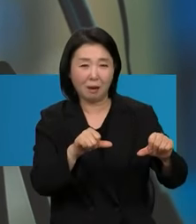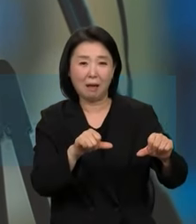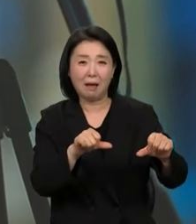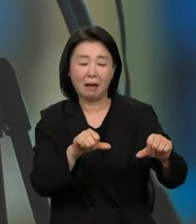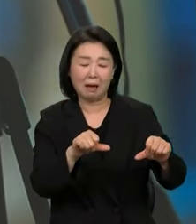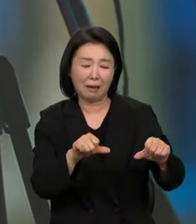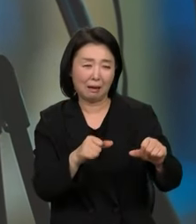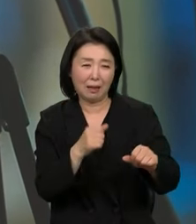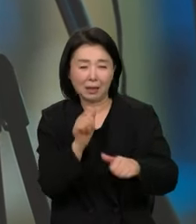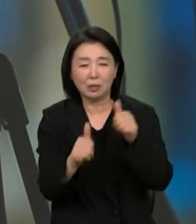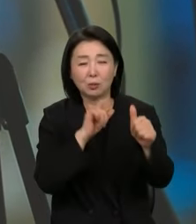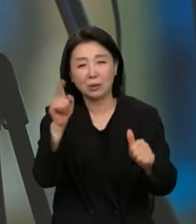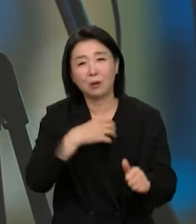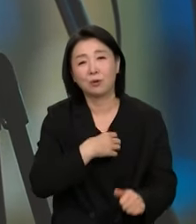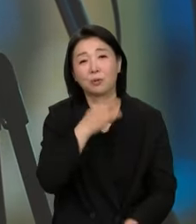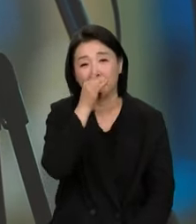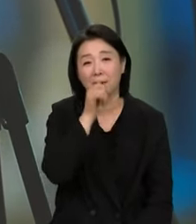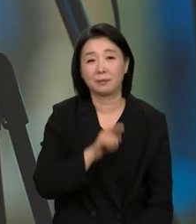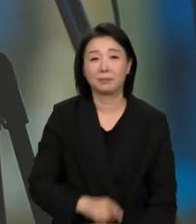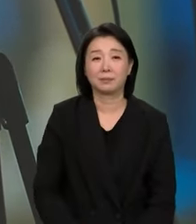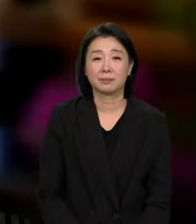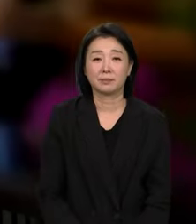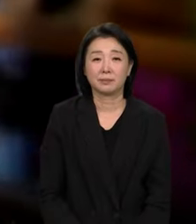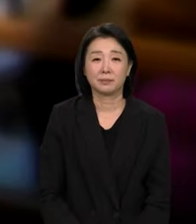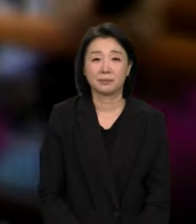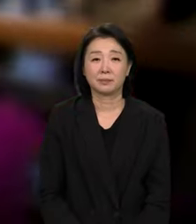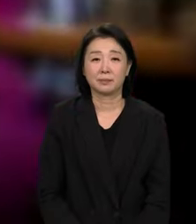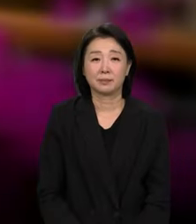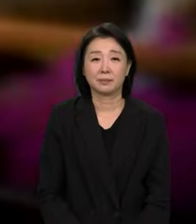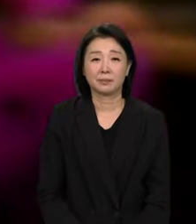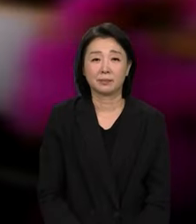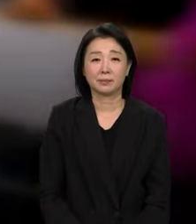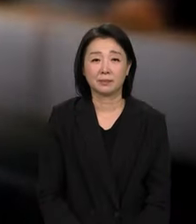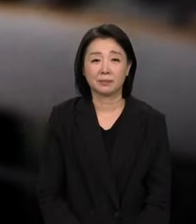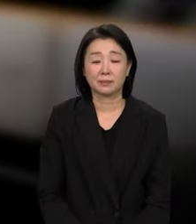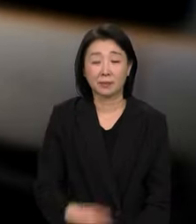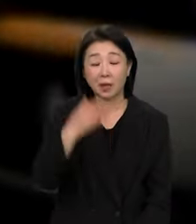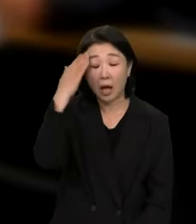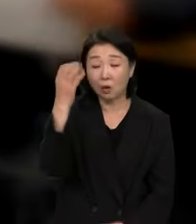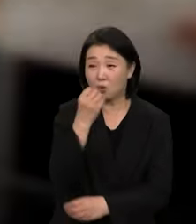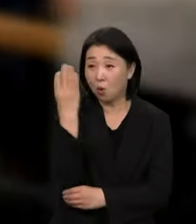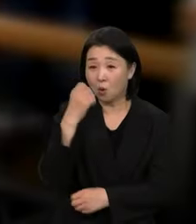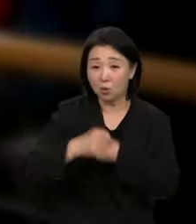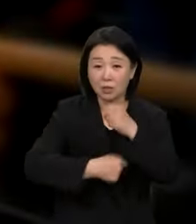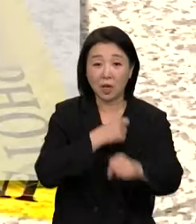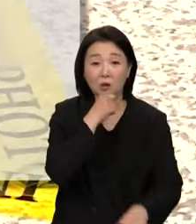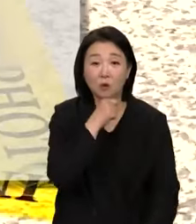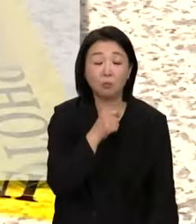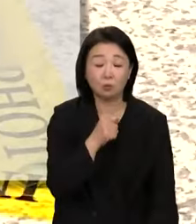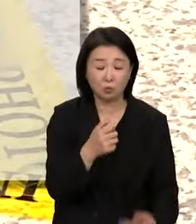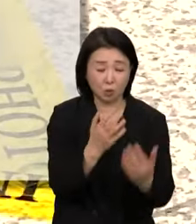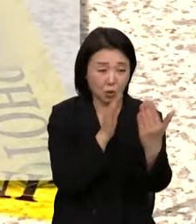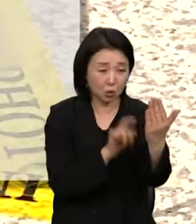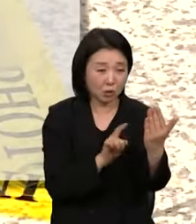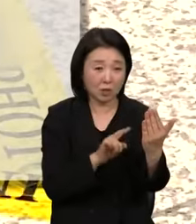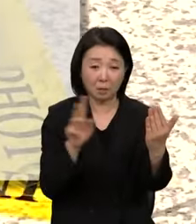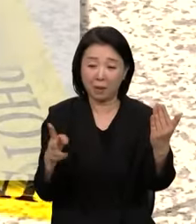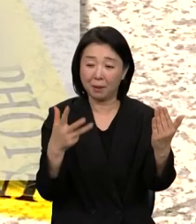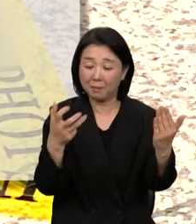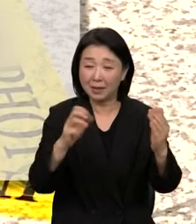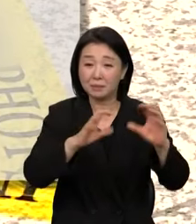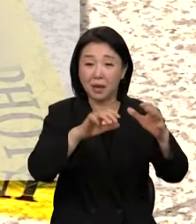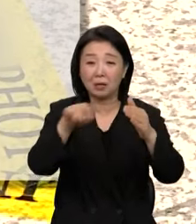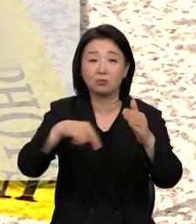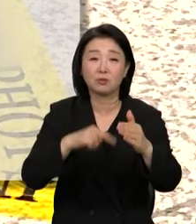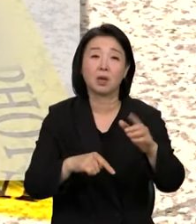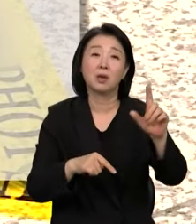진단했습니다 노진호 기자입니다 한국의 언론자유지수 조사대상 180개국 중